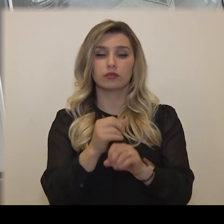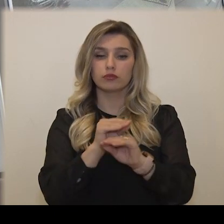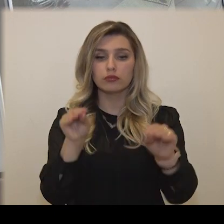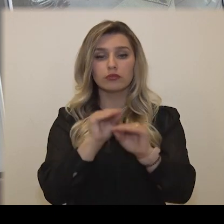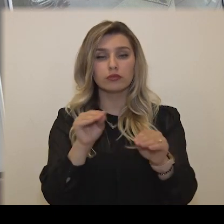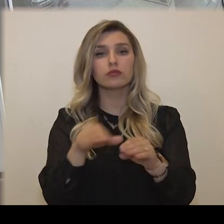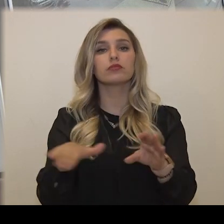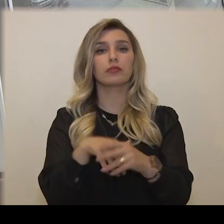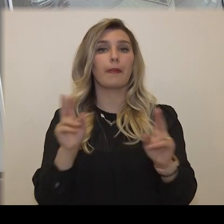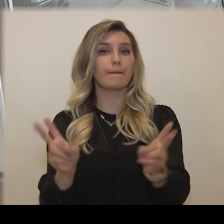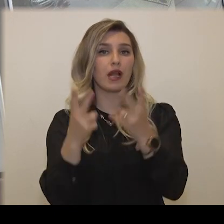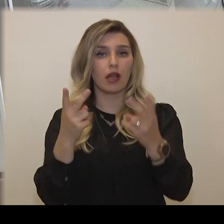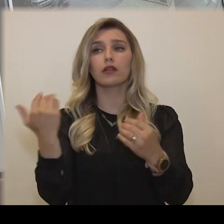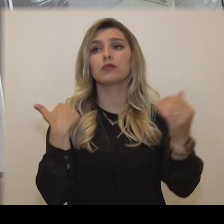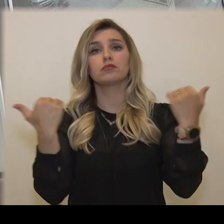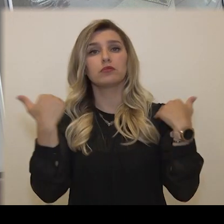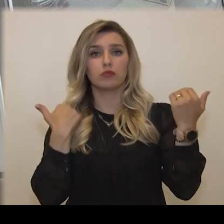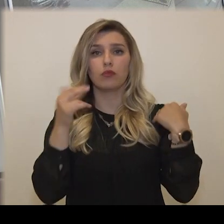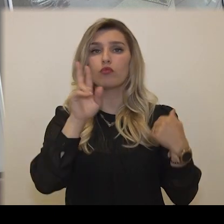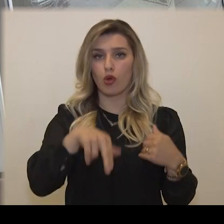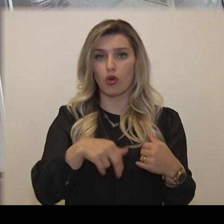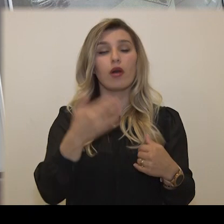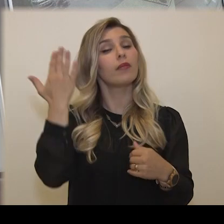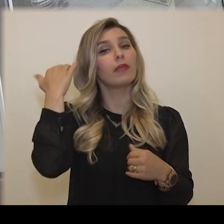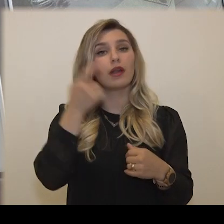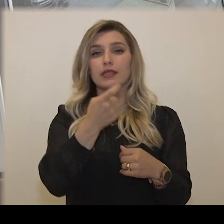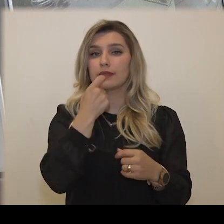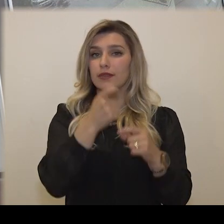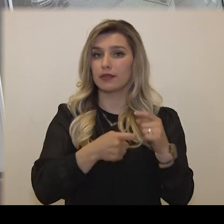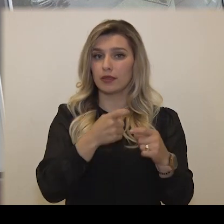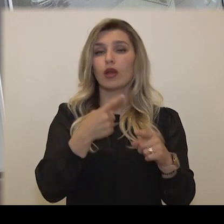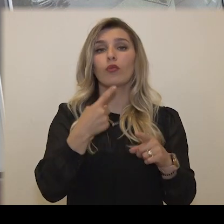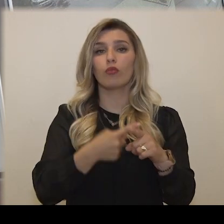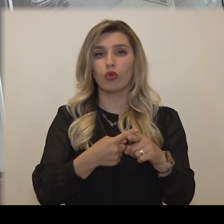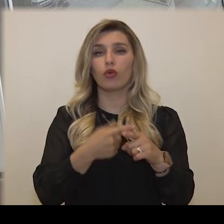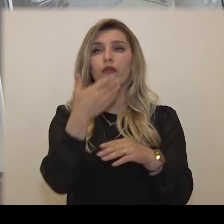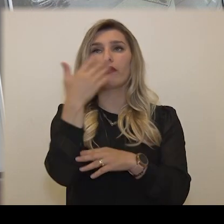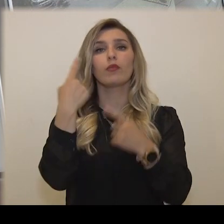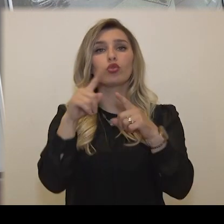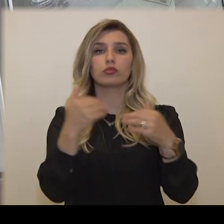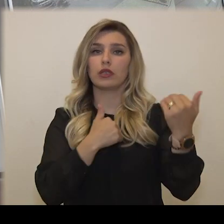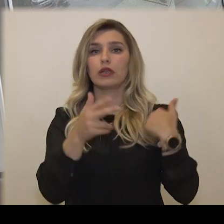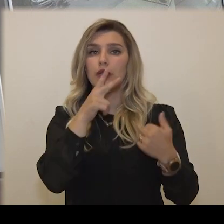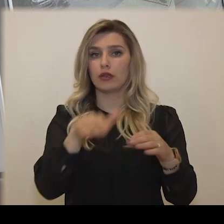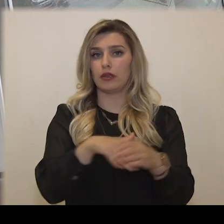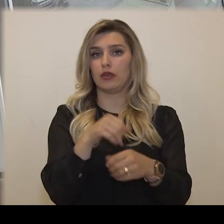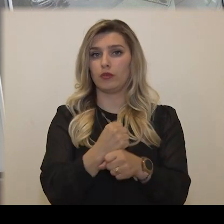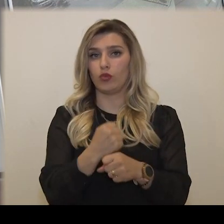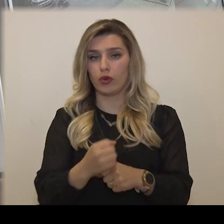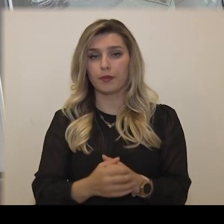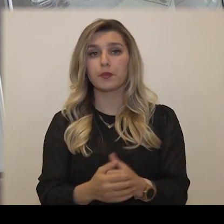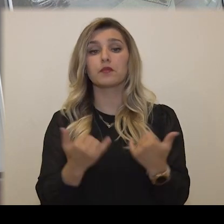kemi kërkesa për tregun e punës, si dhe mos për dy drejtimet që kanë qenë majeret për zdruktari, në për firma dhe kompanit të ndryshme, kurse edhe